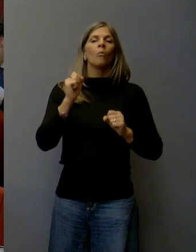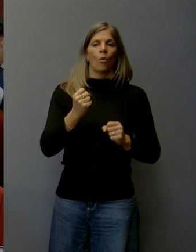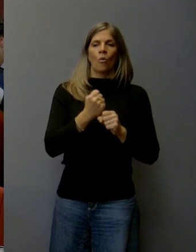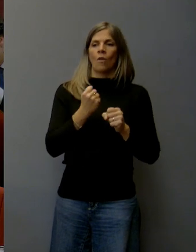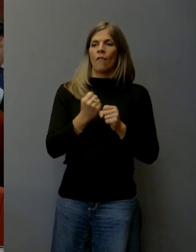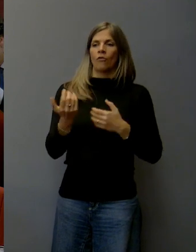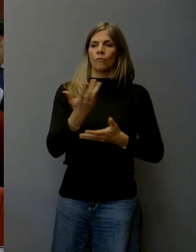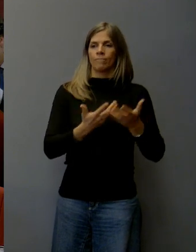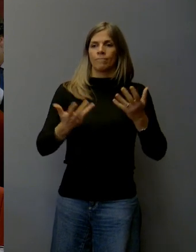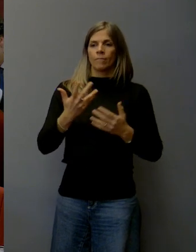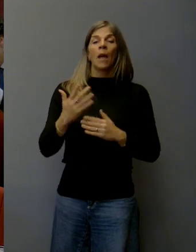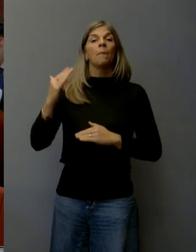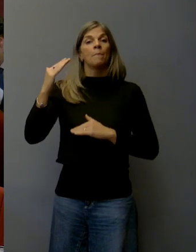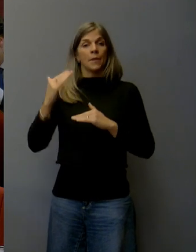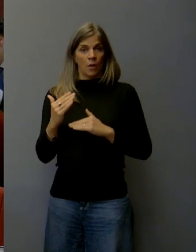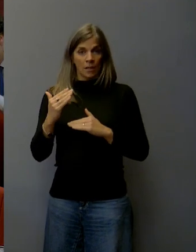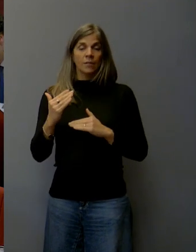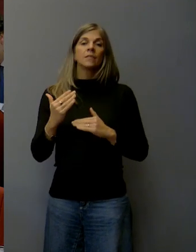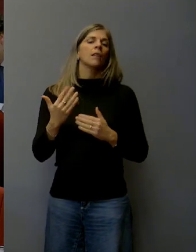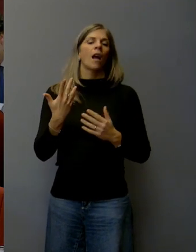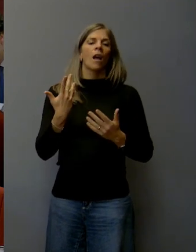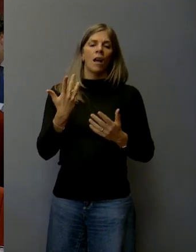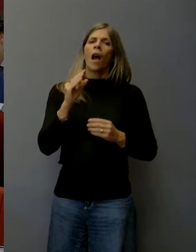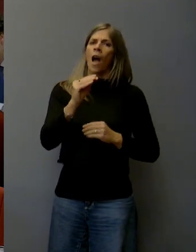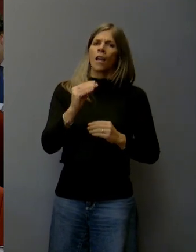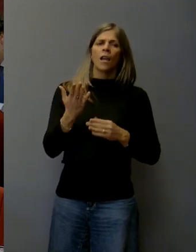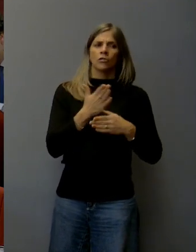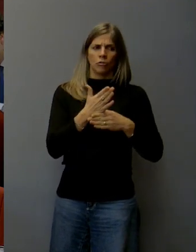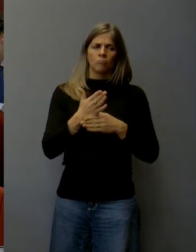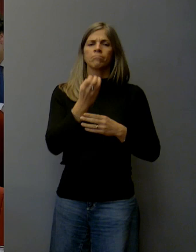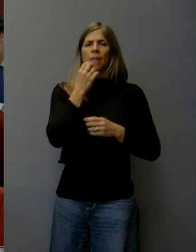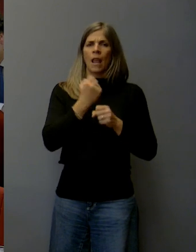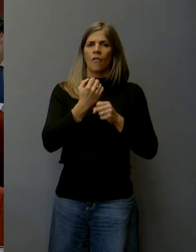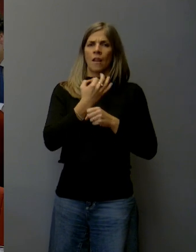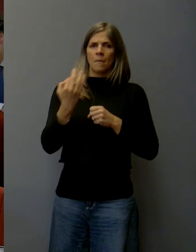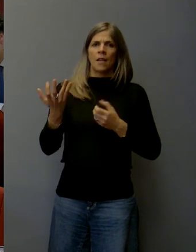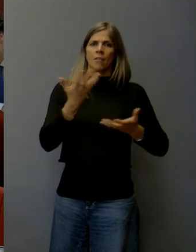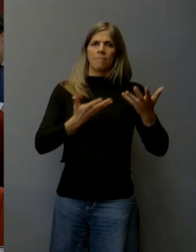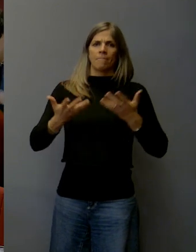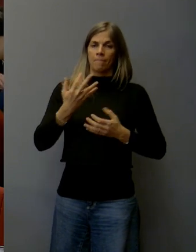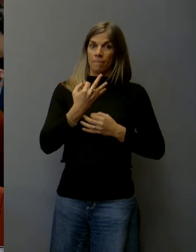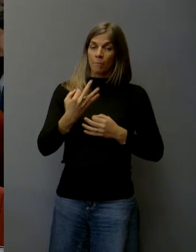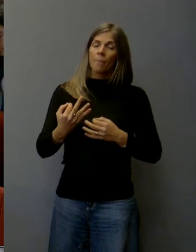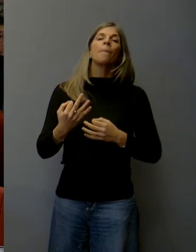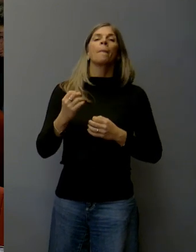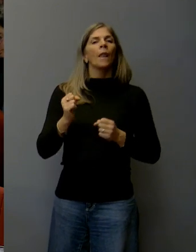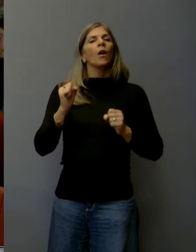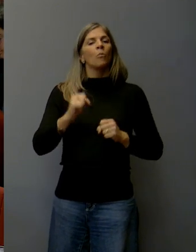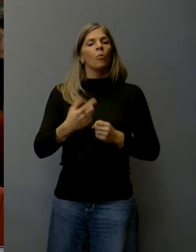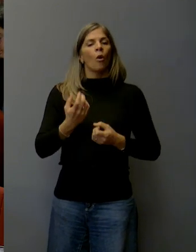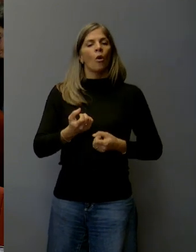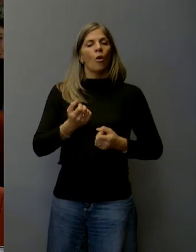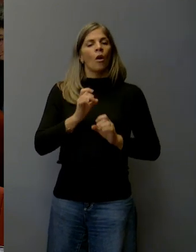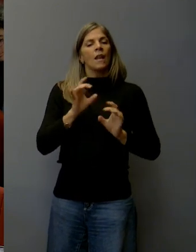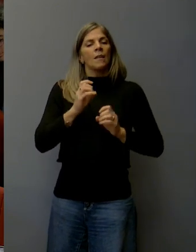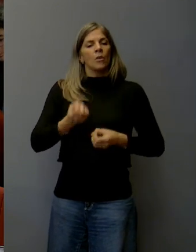ha chiesto di poter far questo e sta facendo questo da due giorni e ha la possibilità di esprimere alcuni aspetti